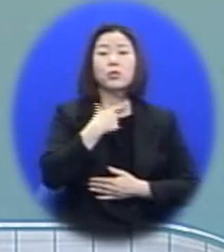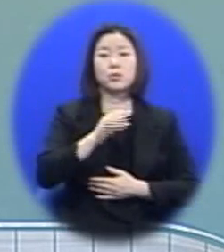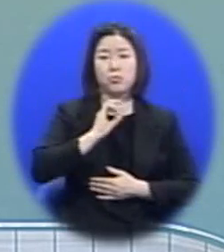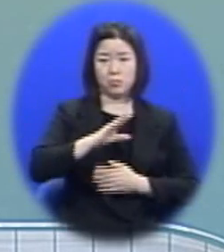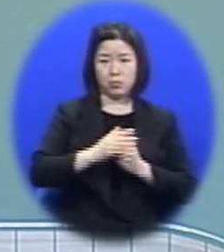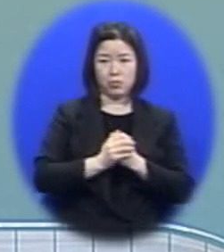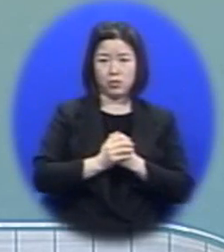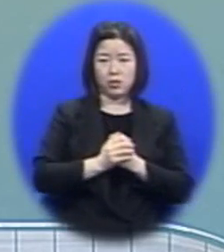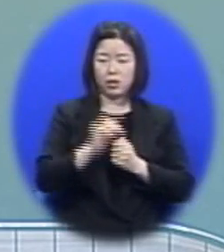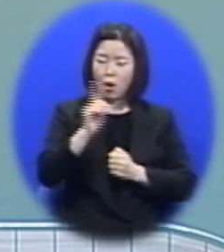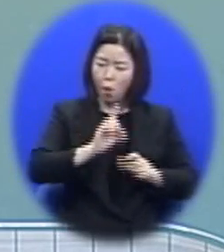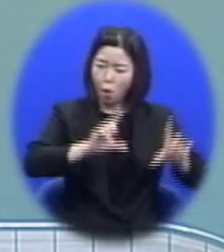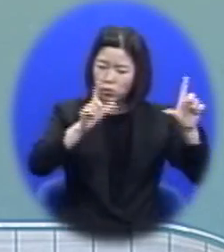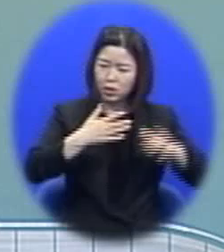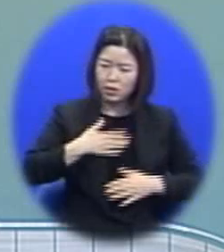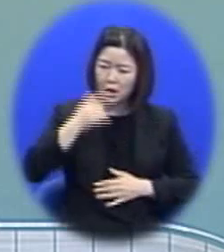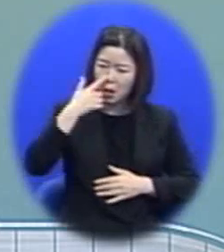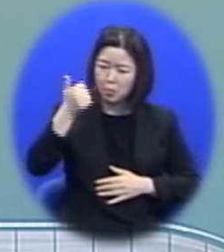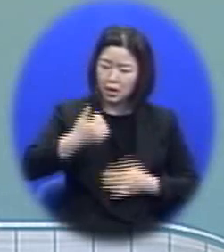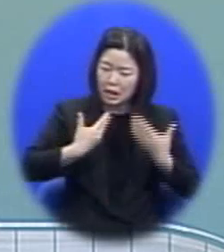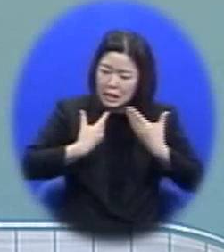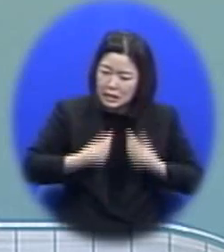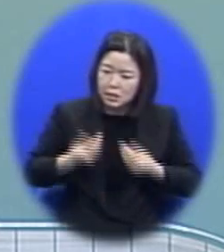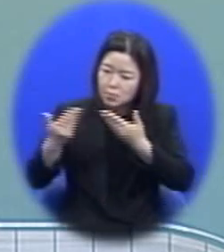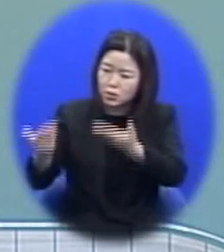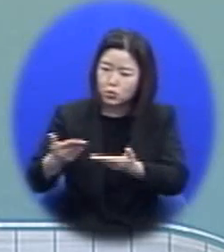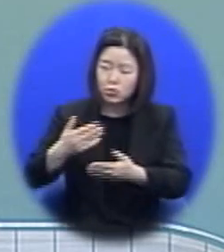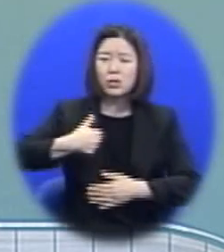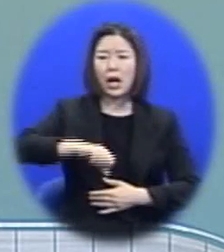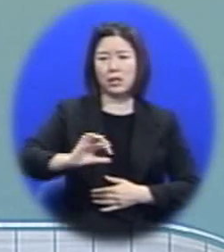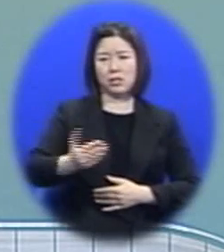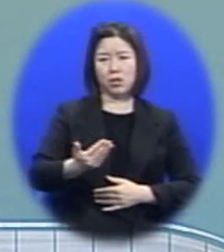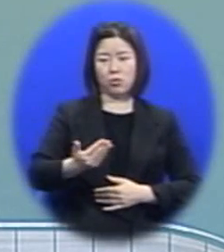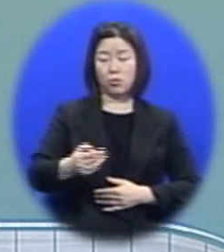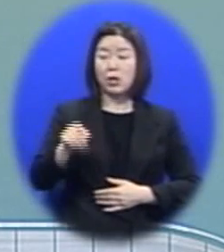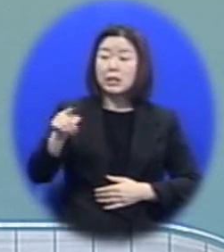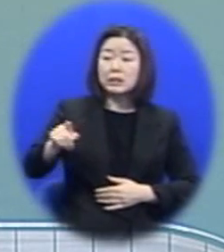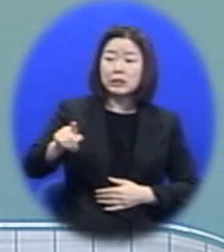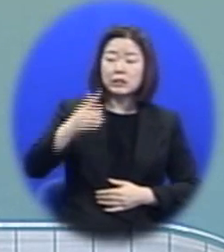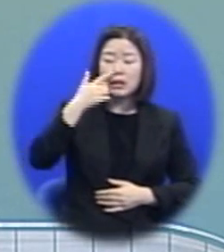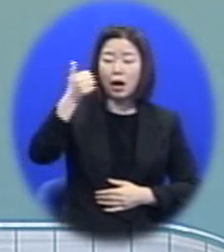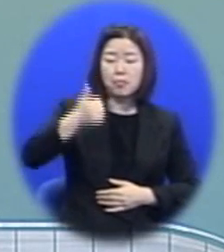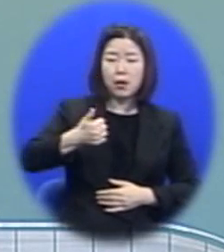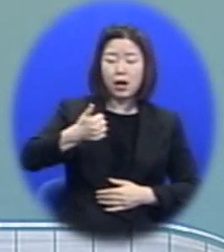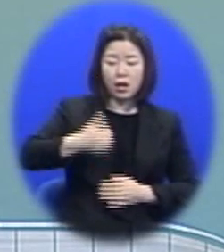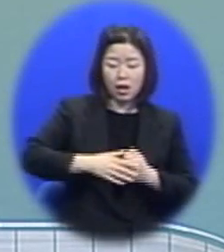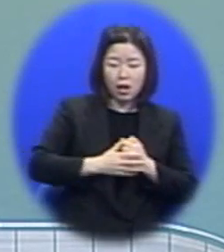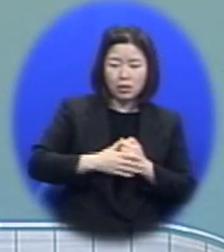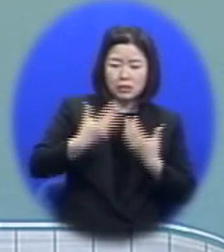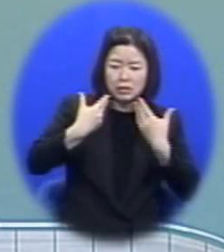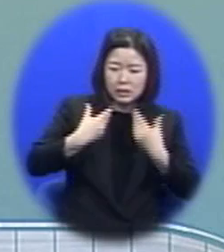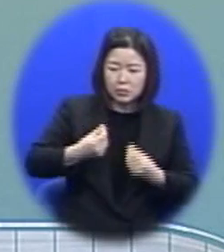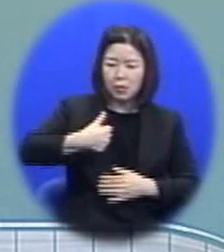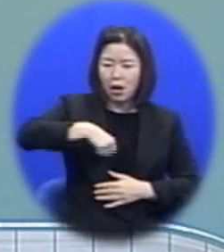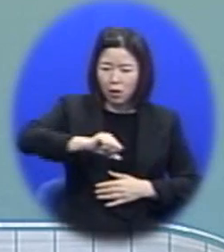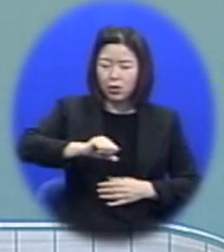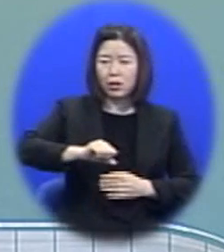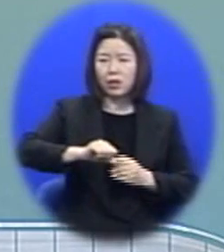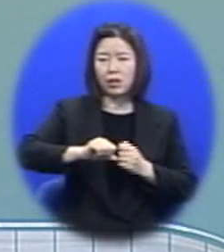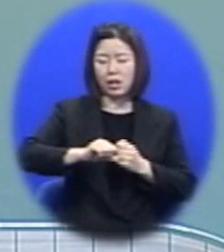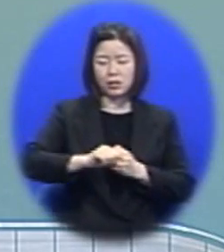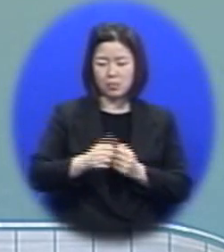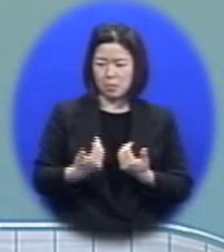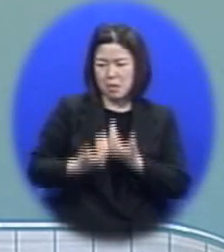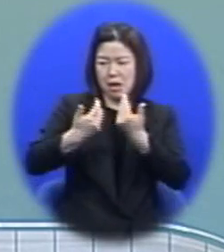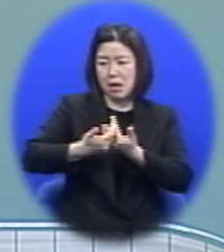실망만 안겨 드리는 아들이 되었고 그런 아버지의 실망에 원망하고 반항하는 아들이 되어 있었다 이제는